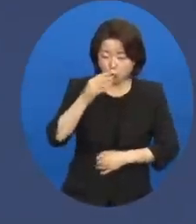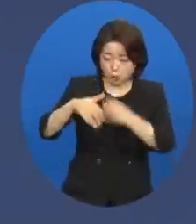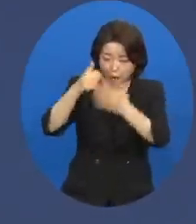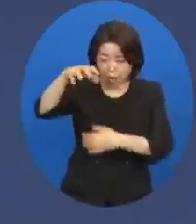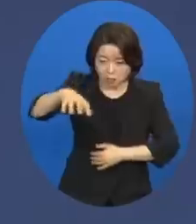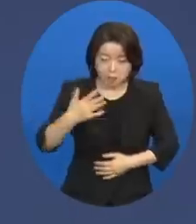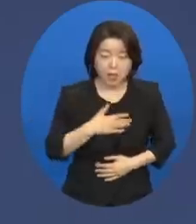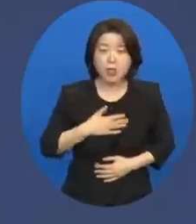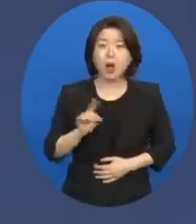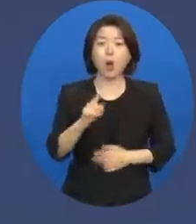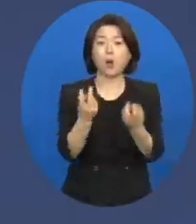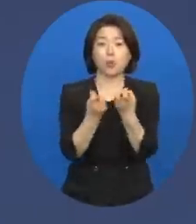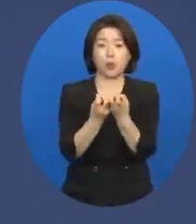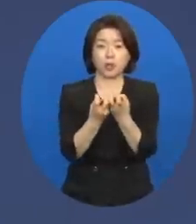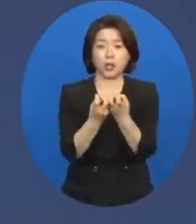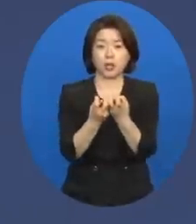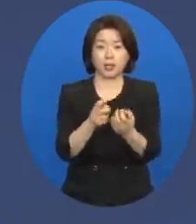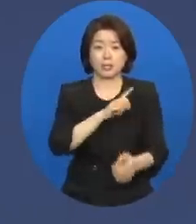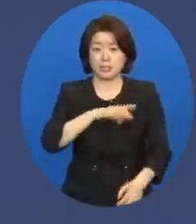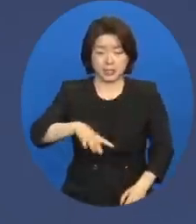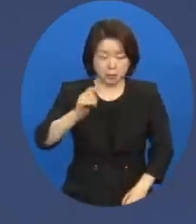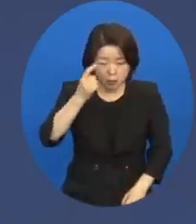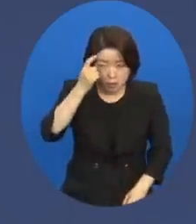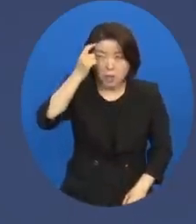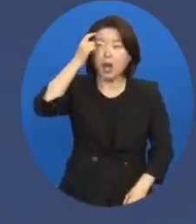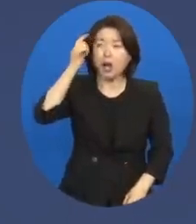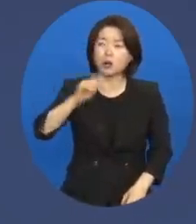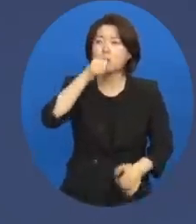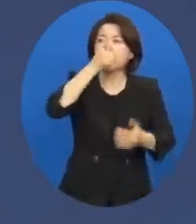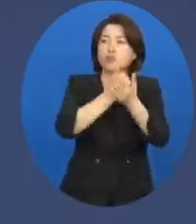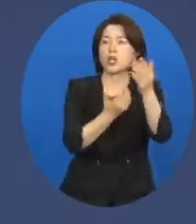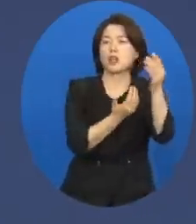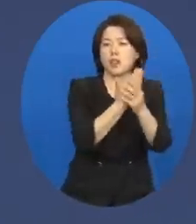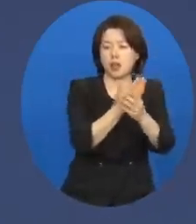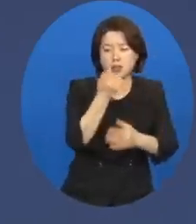어떡하지? 제일 먼저 죄가 생각나고